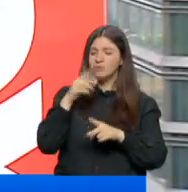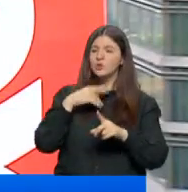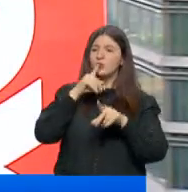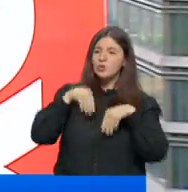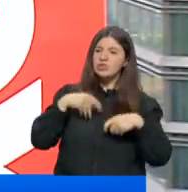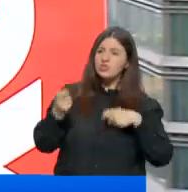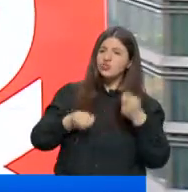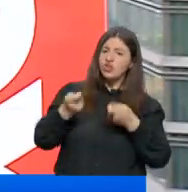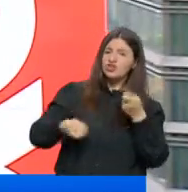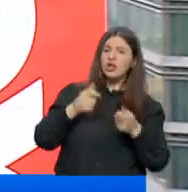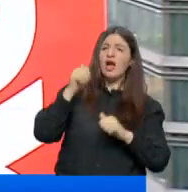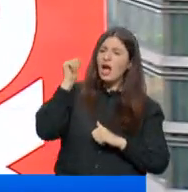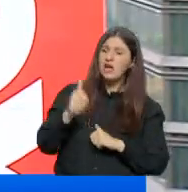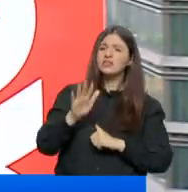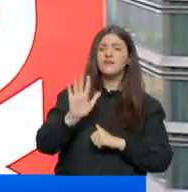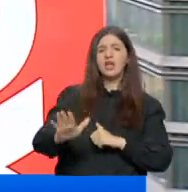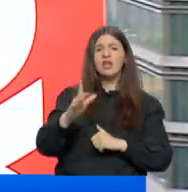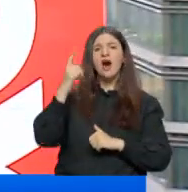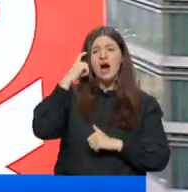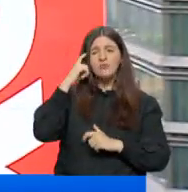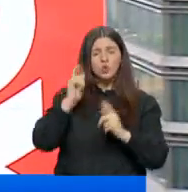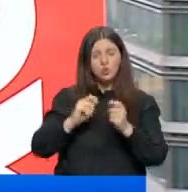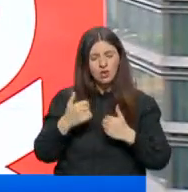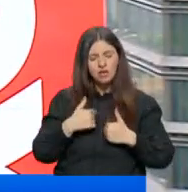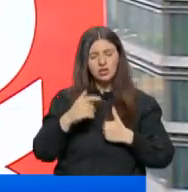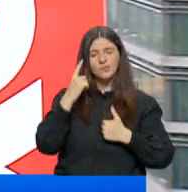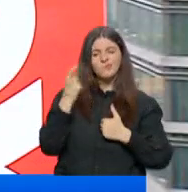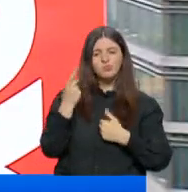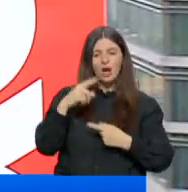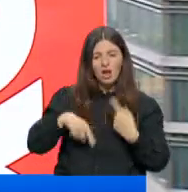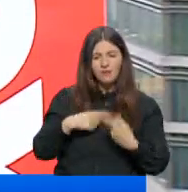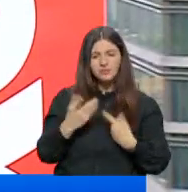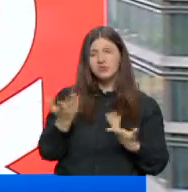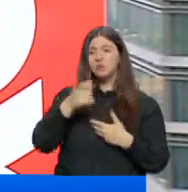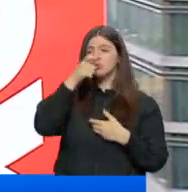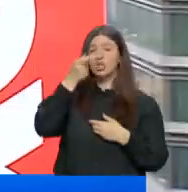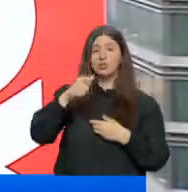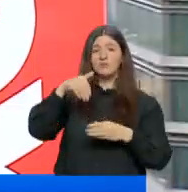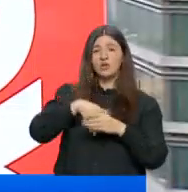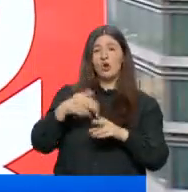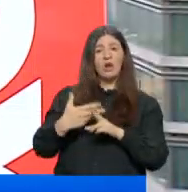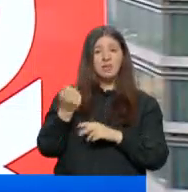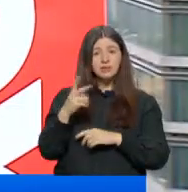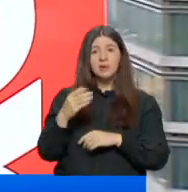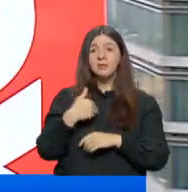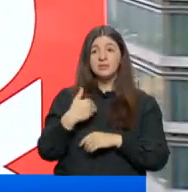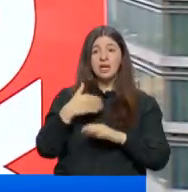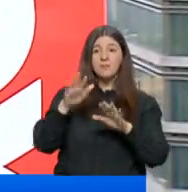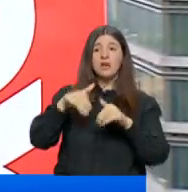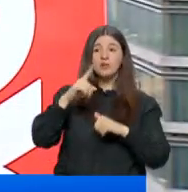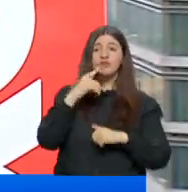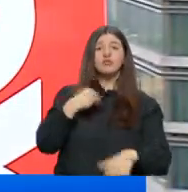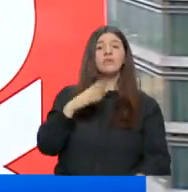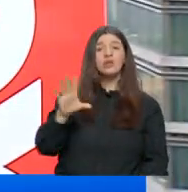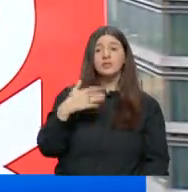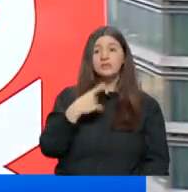susturmaya çalıştılar. Her seferinde aklımızı kullandık, yaratıcı bir yol bulduk. Hani mesela Türkiye İşçi Partisi'ne örnek alabilirsiniz. Bakın bize parlamentoda söz